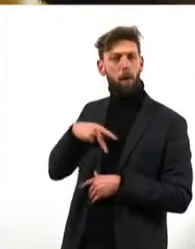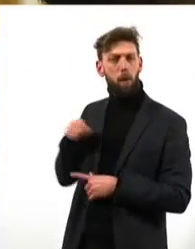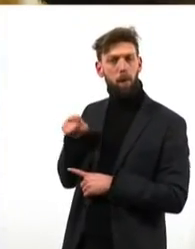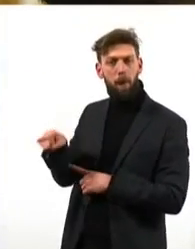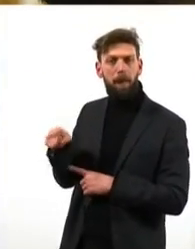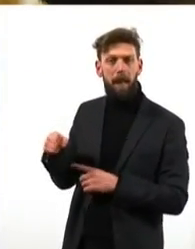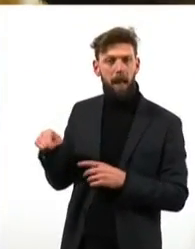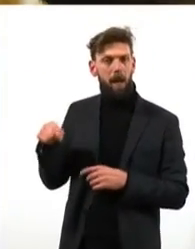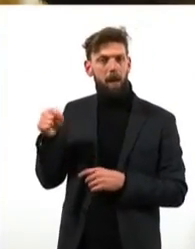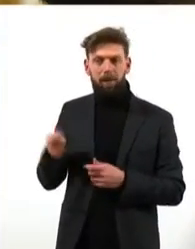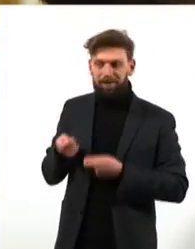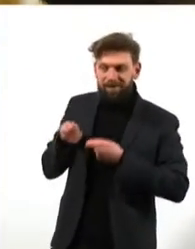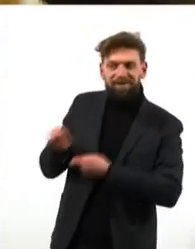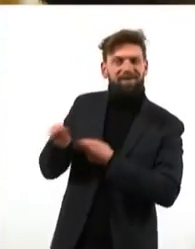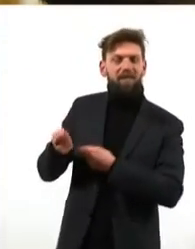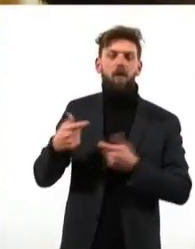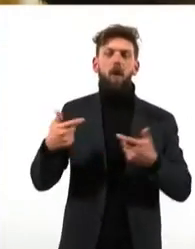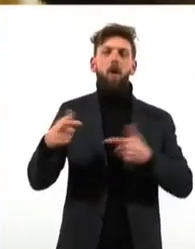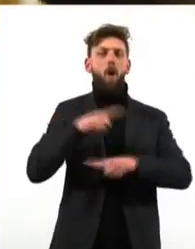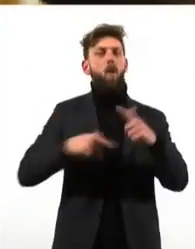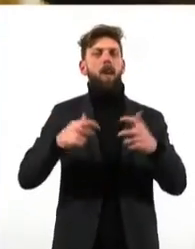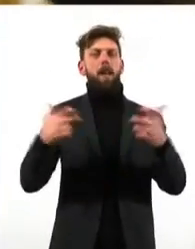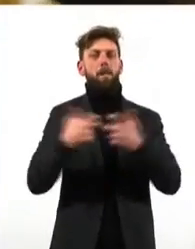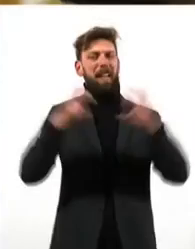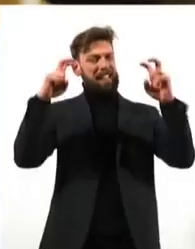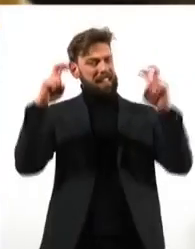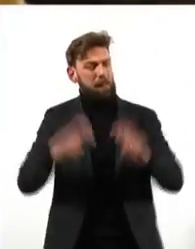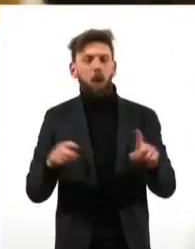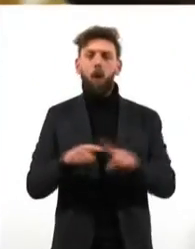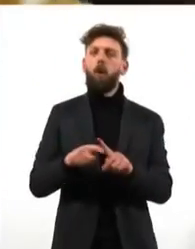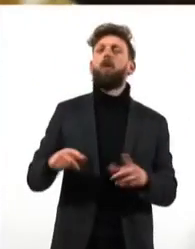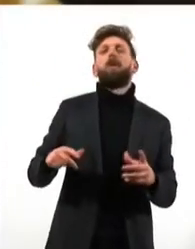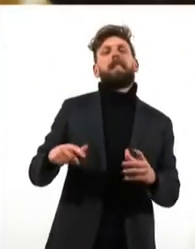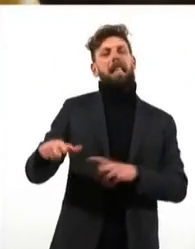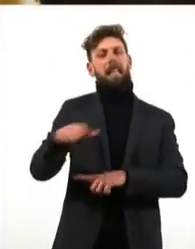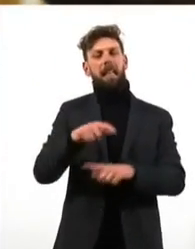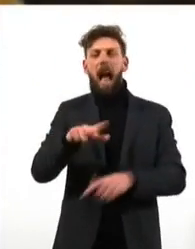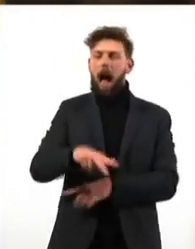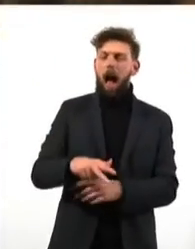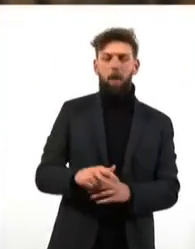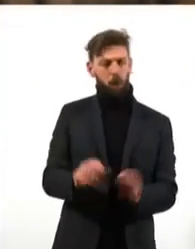hein, des loyers plus bas et en ayant un logement évidemment décent aux normes,